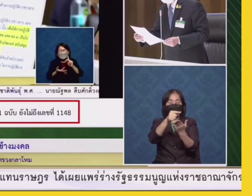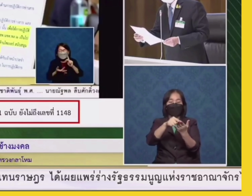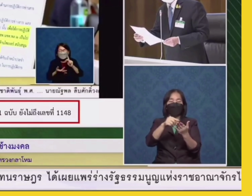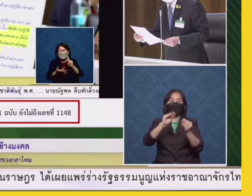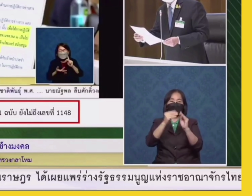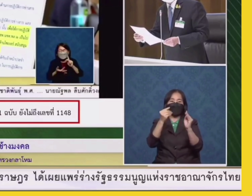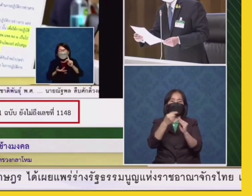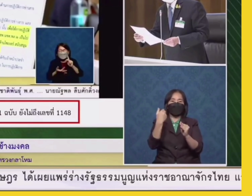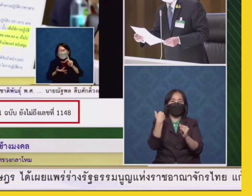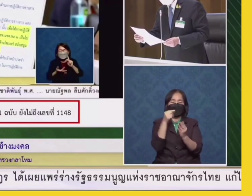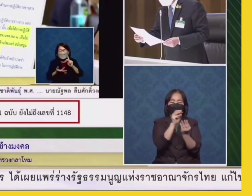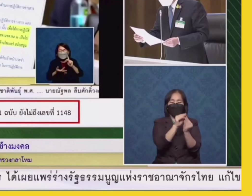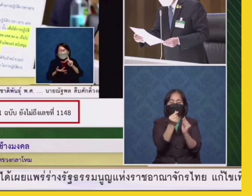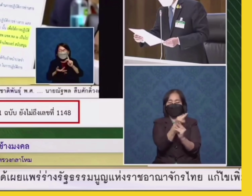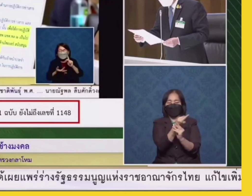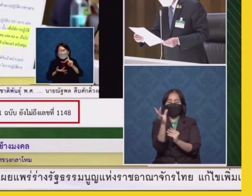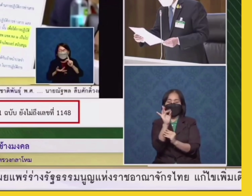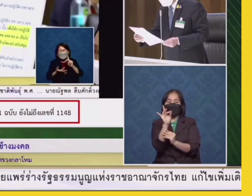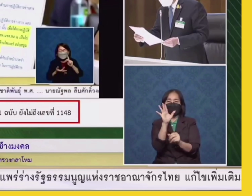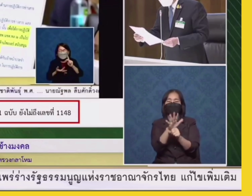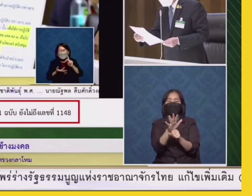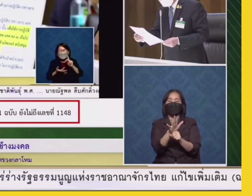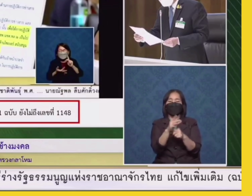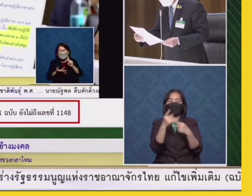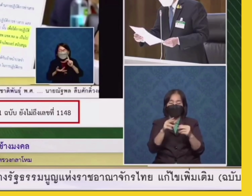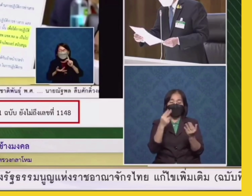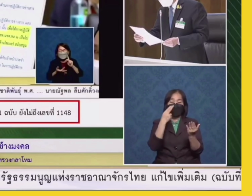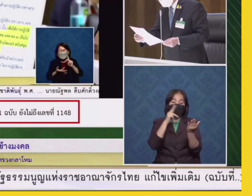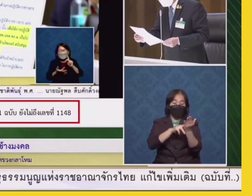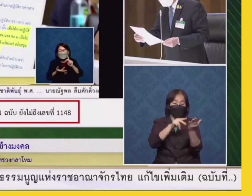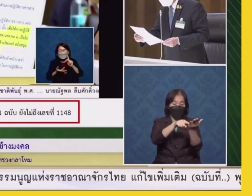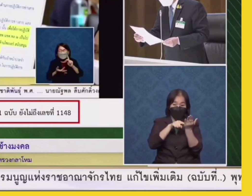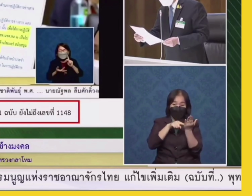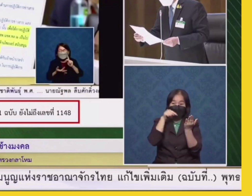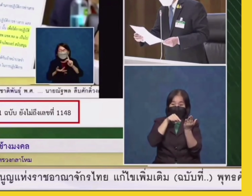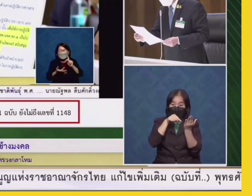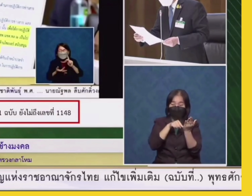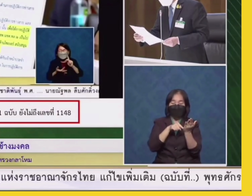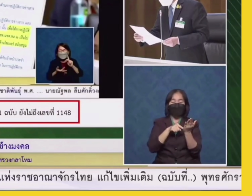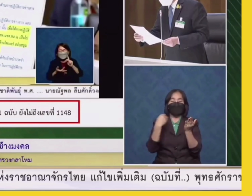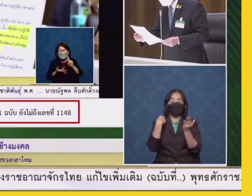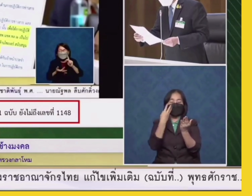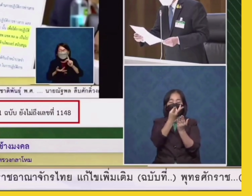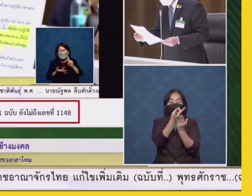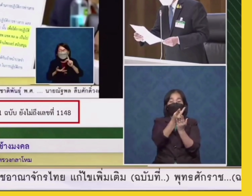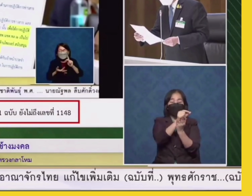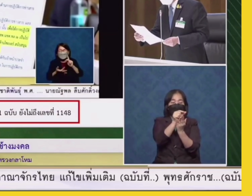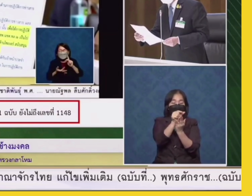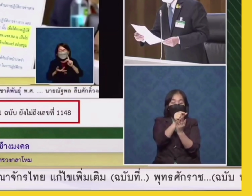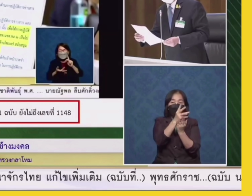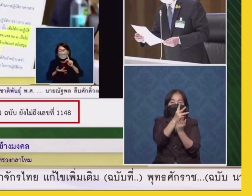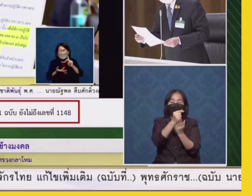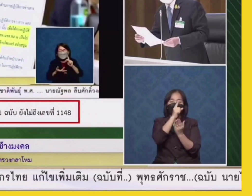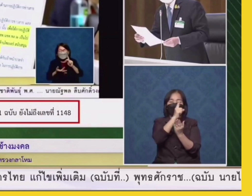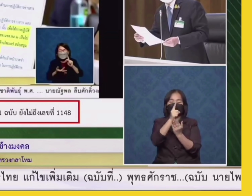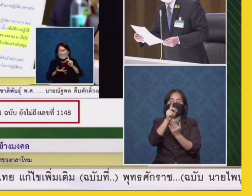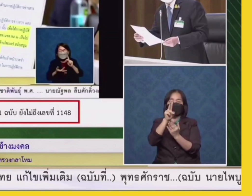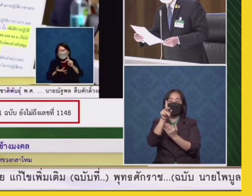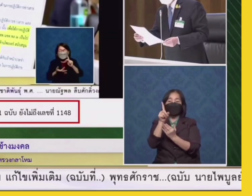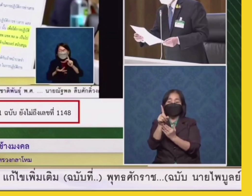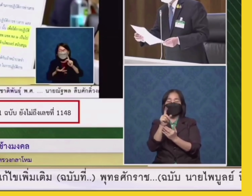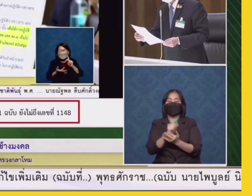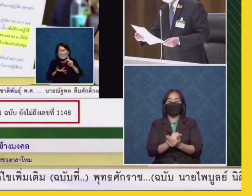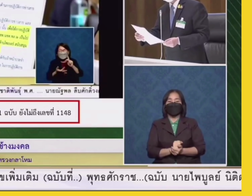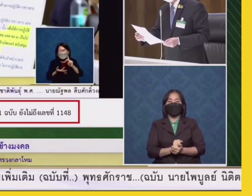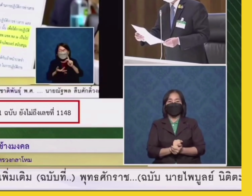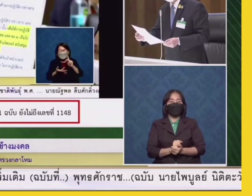8ถึงเลข851แต่หนังสือที่ฉบับที่มาแสดงนั้นลงเลขที่หนังสือที่1121นะครับซึ่